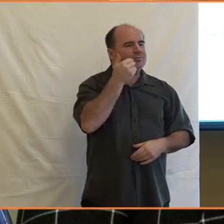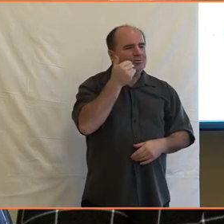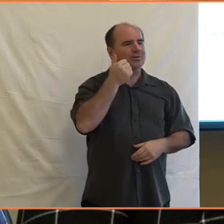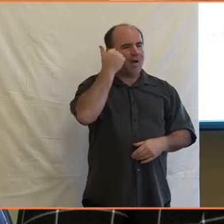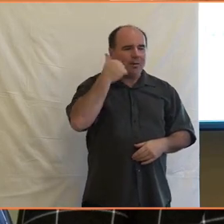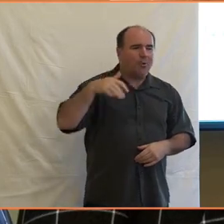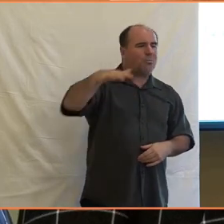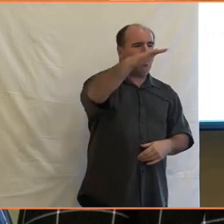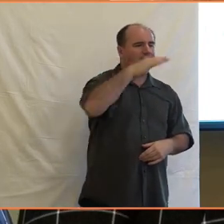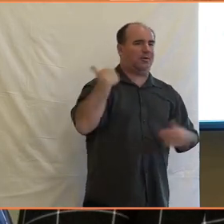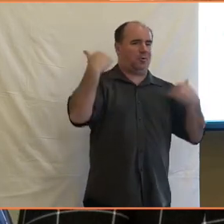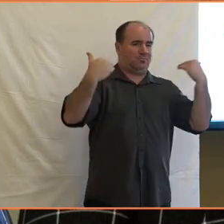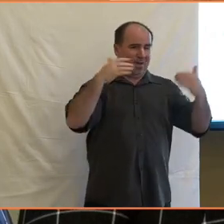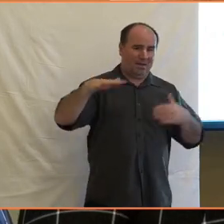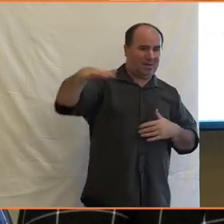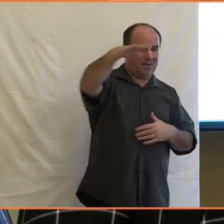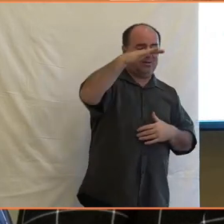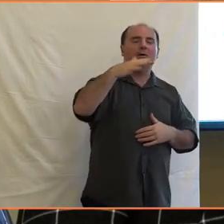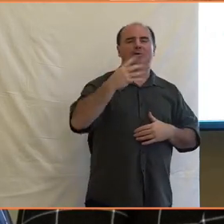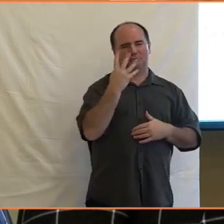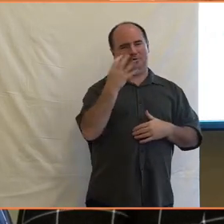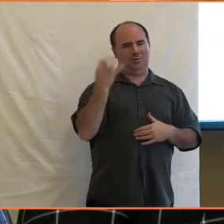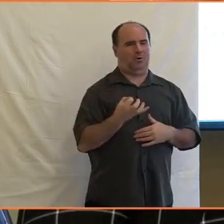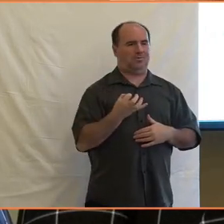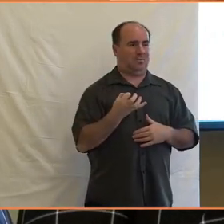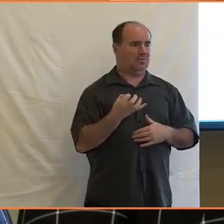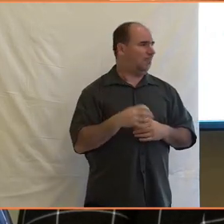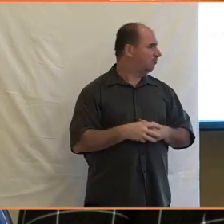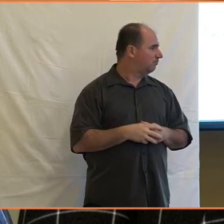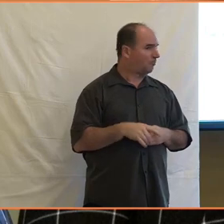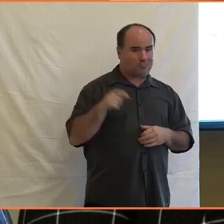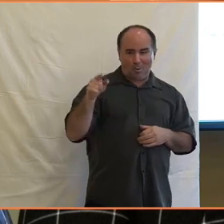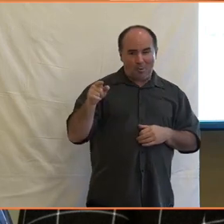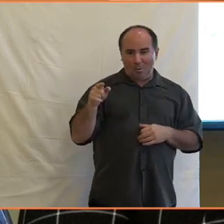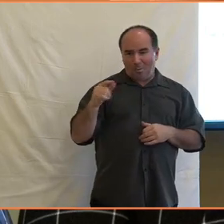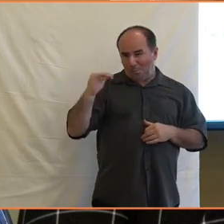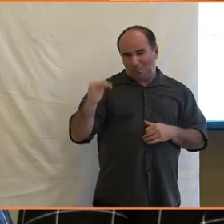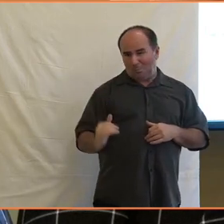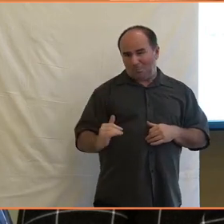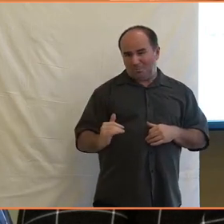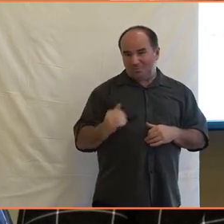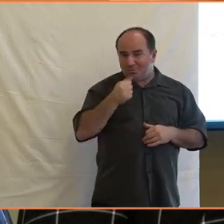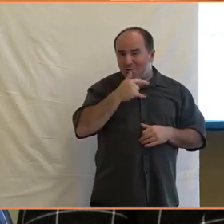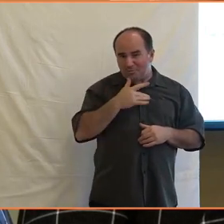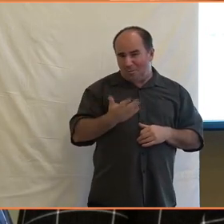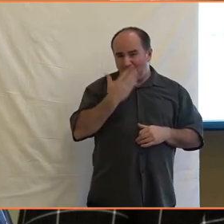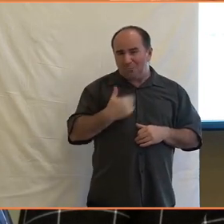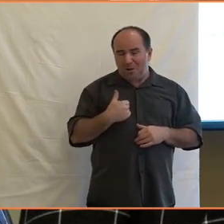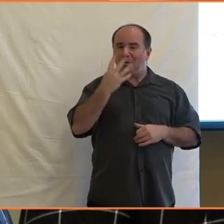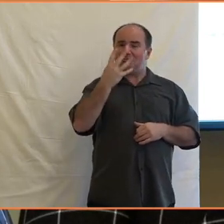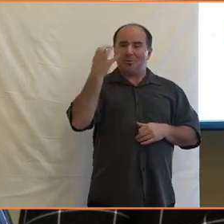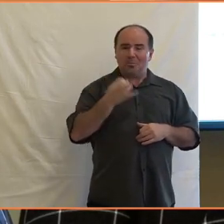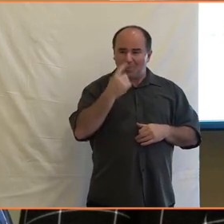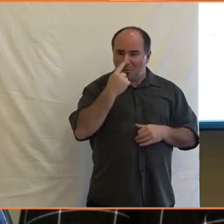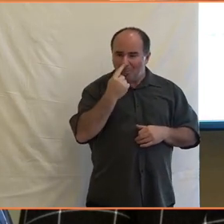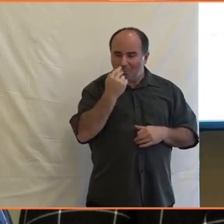To nemusí, nebo to bylo 15+ tenkrát. To nemusí vypadat jako veliké číslo, ale když si to přepočteme na celou dospělou populaci České republiky,